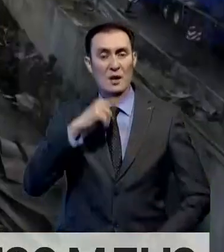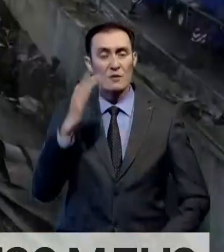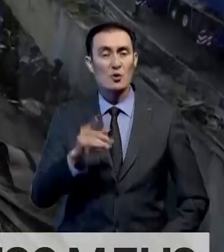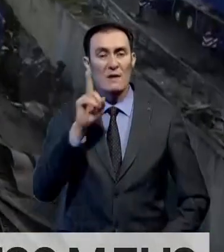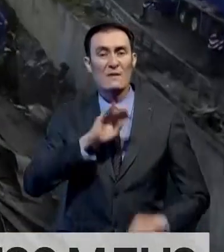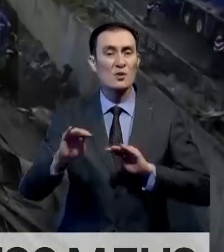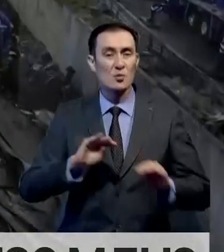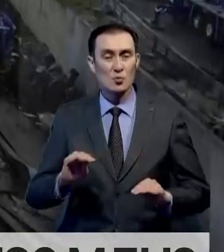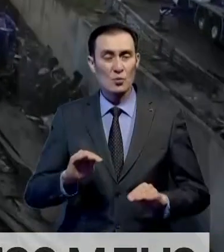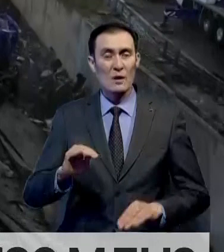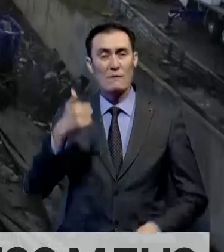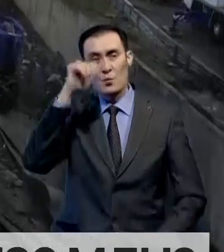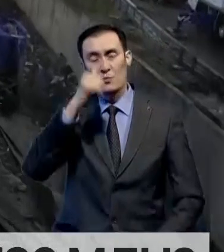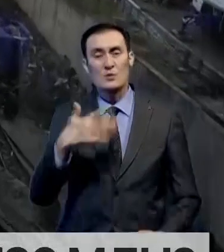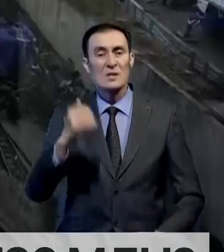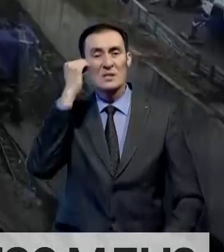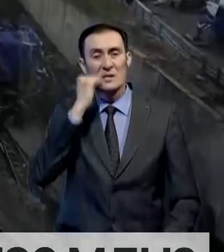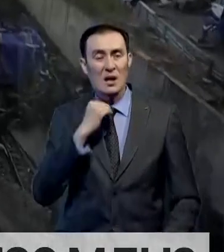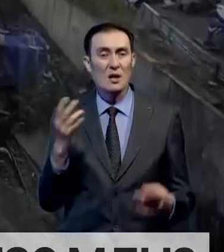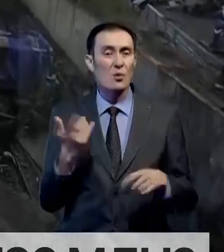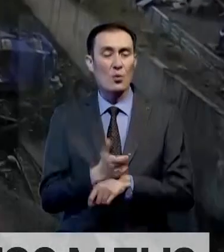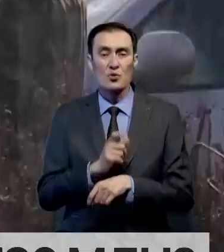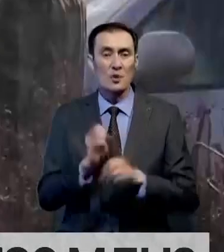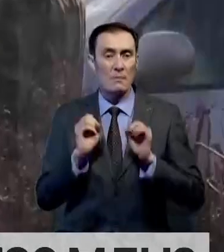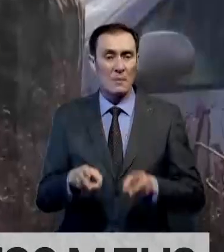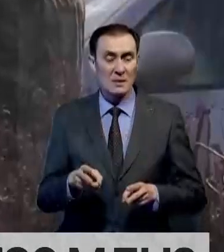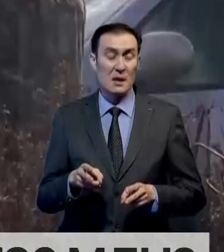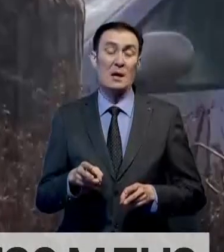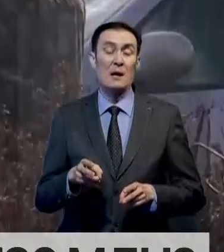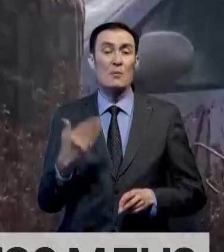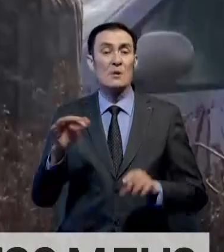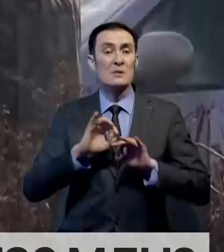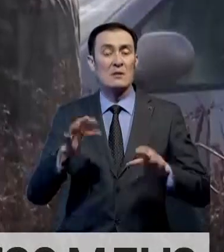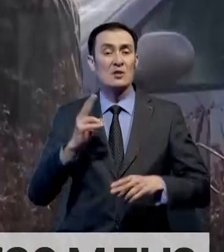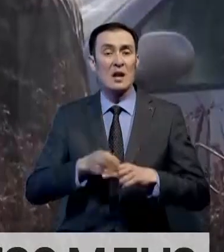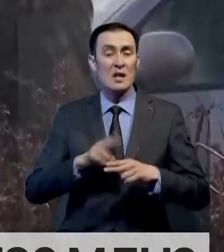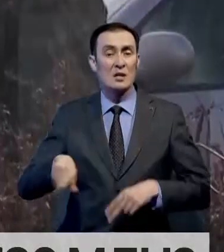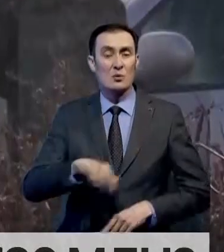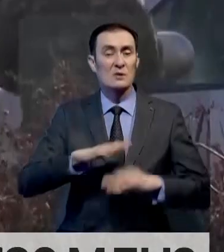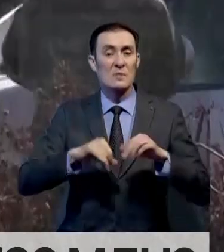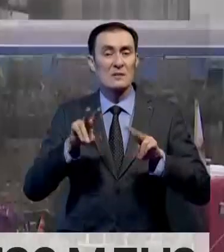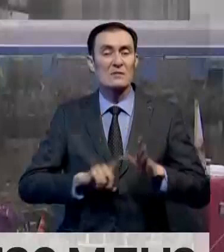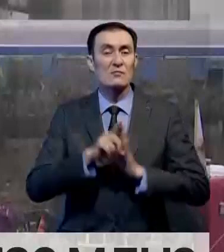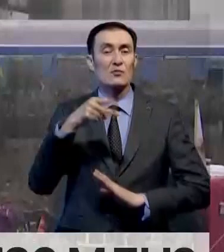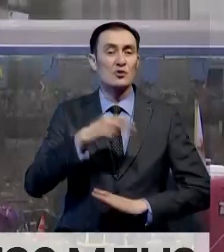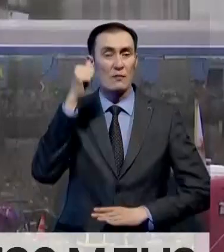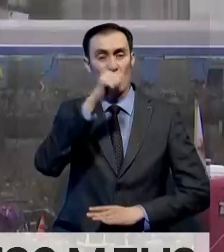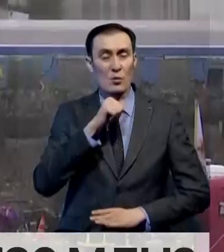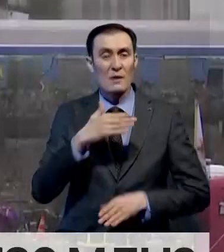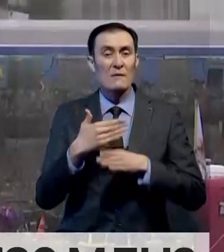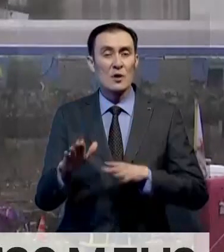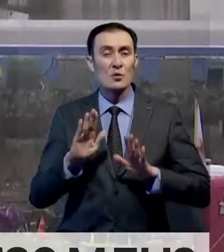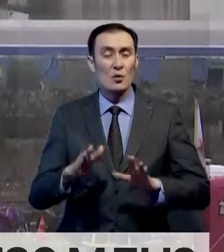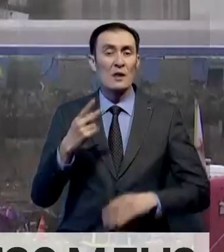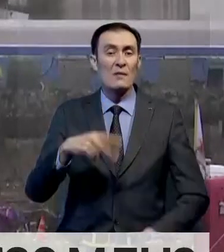что инфраструктура в стране устарела и представляет большую опасность. По словам железнодорожников, с 2000 года власти